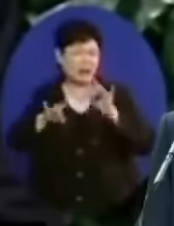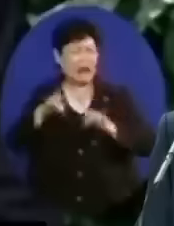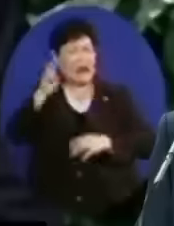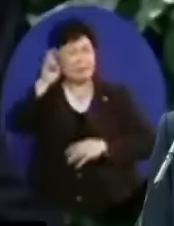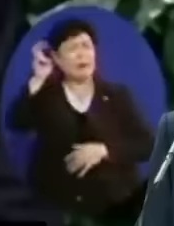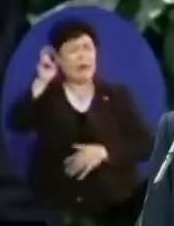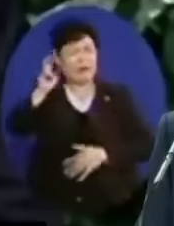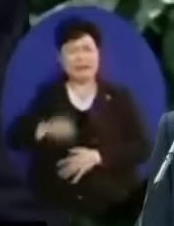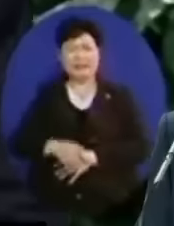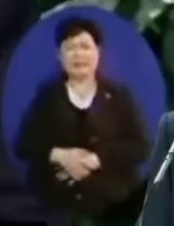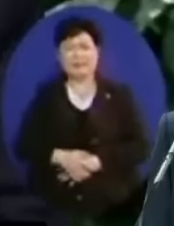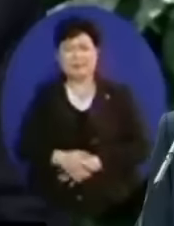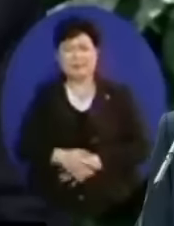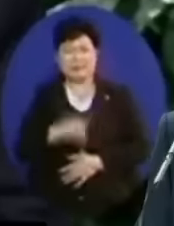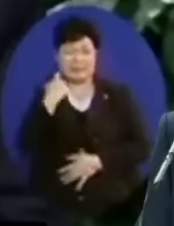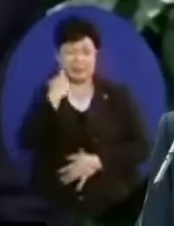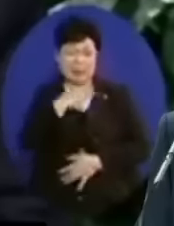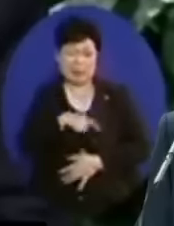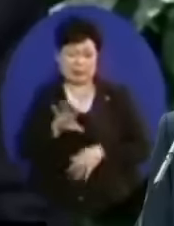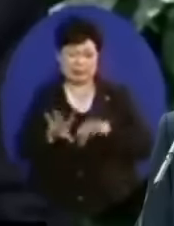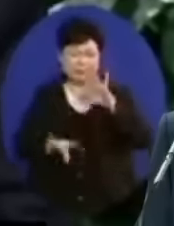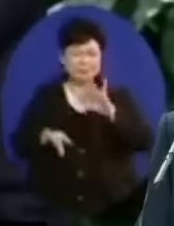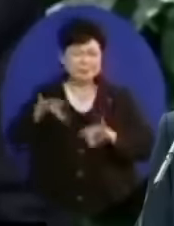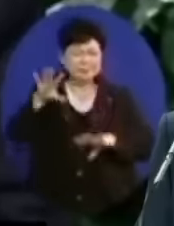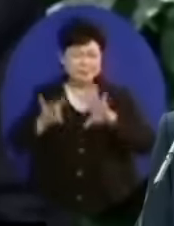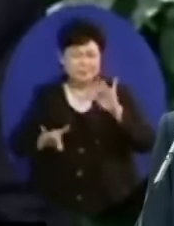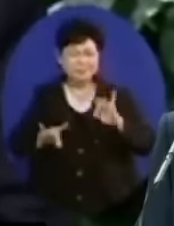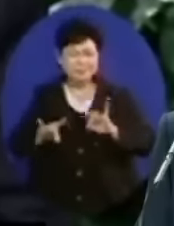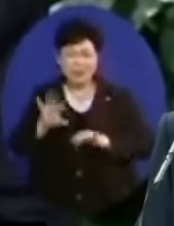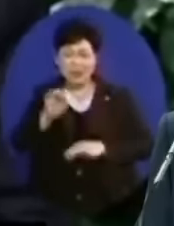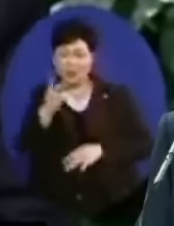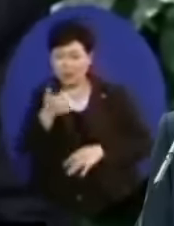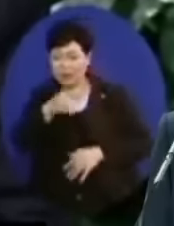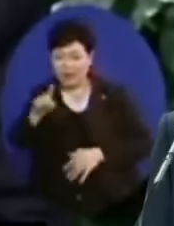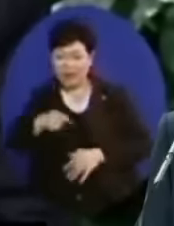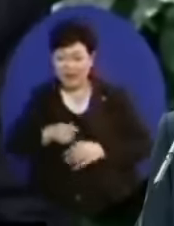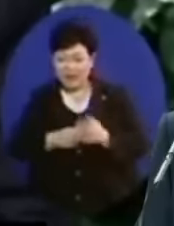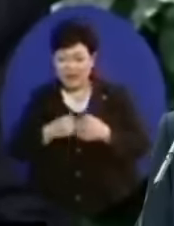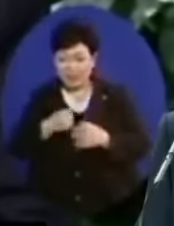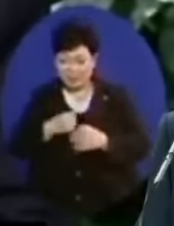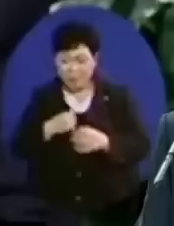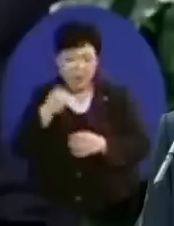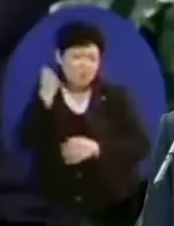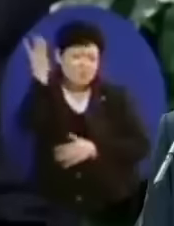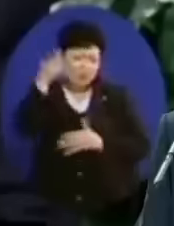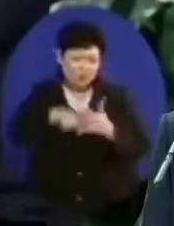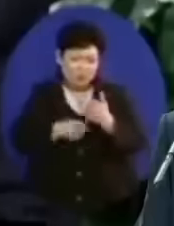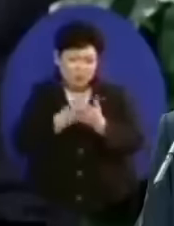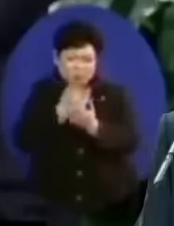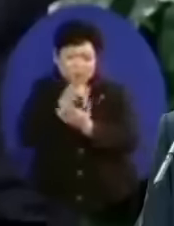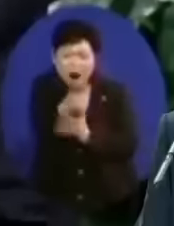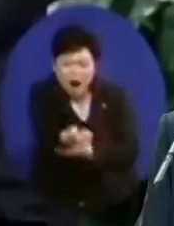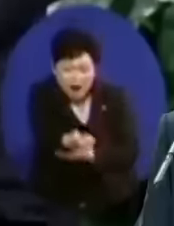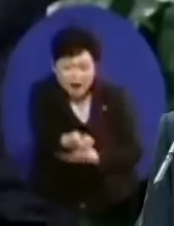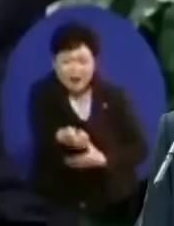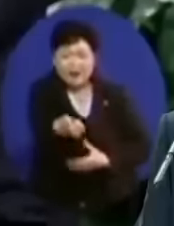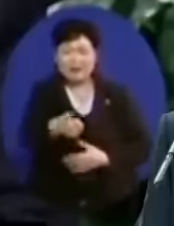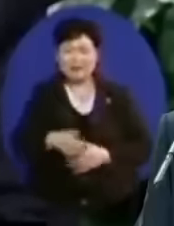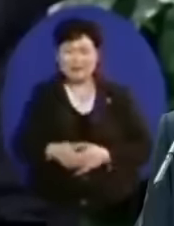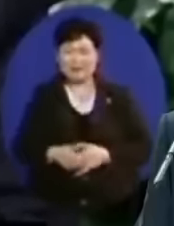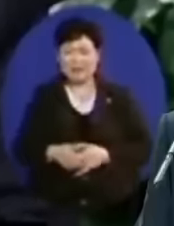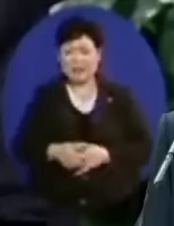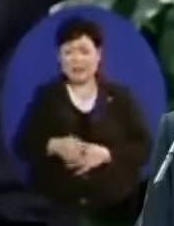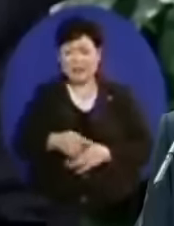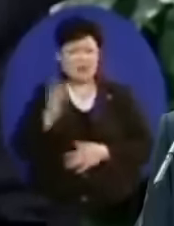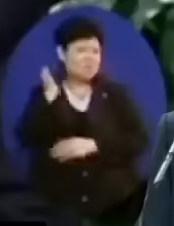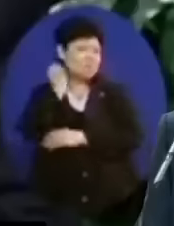것입니다. 노란 요나가 탁 튀어나왔습니다. 물고기는